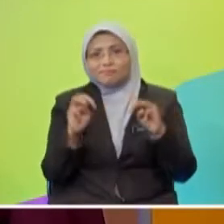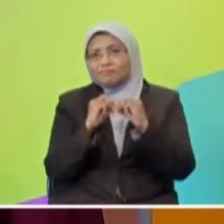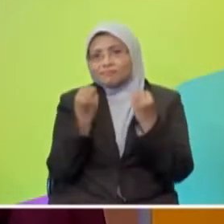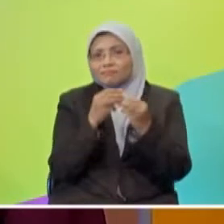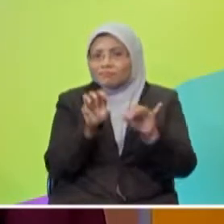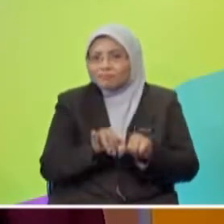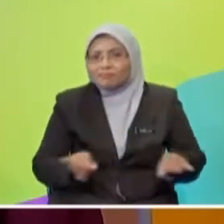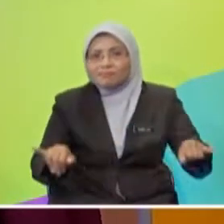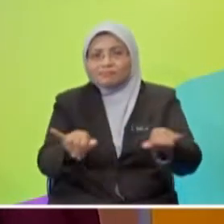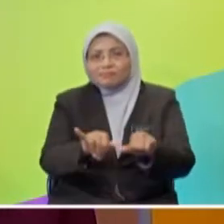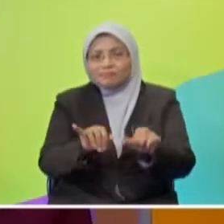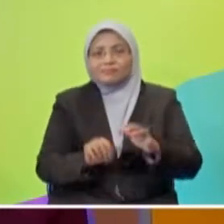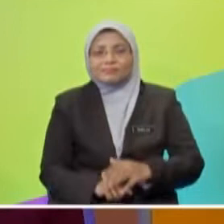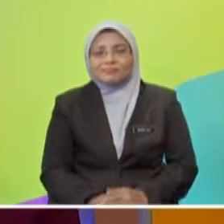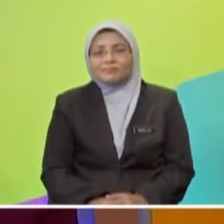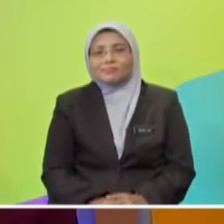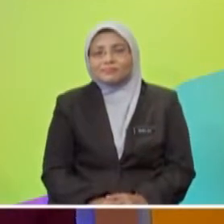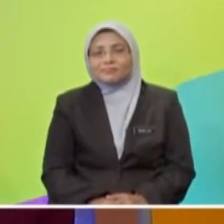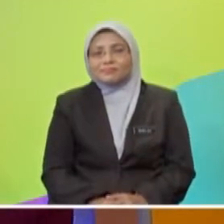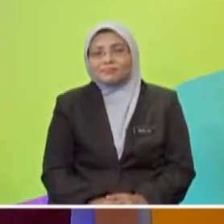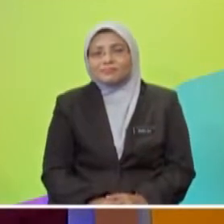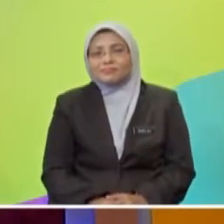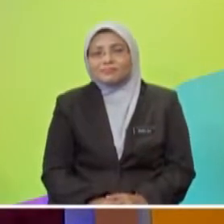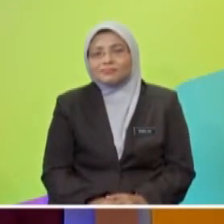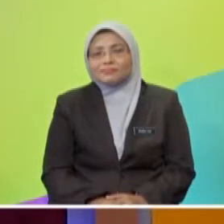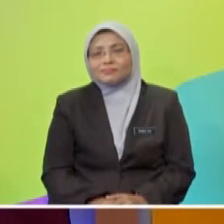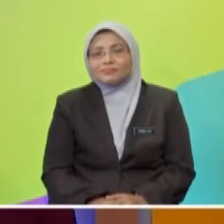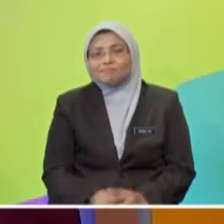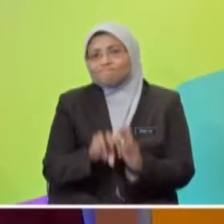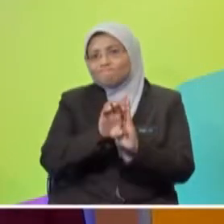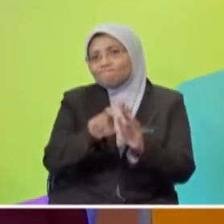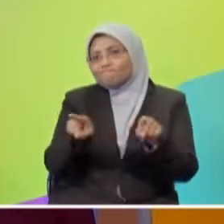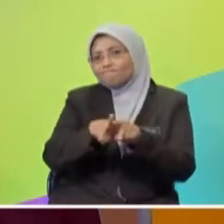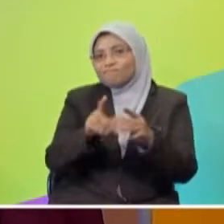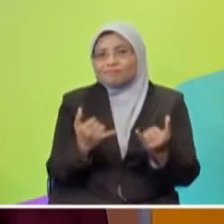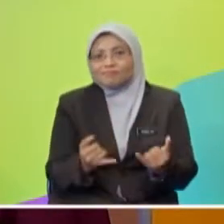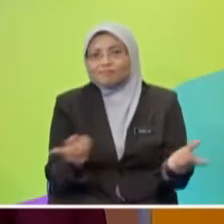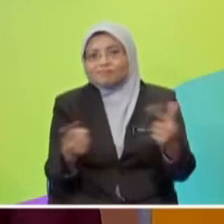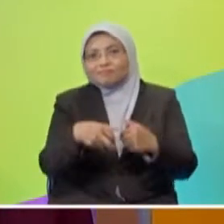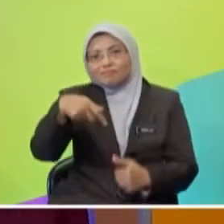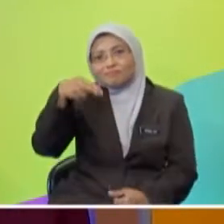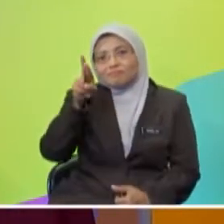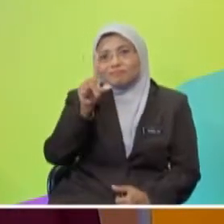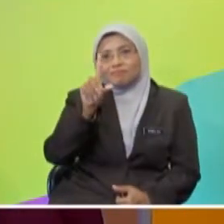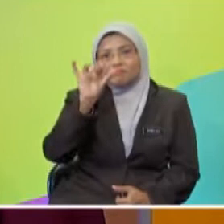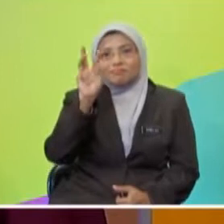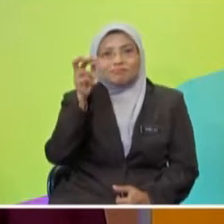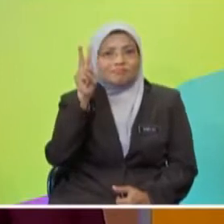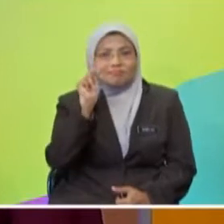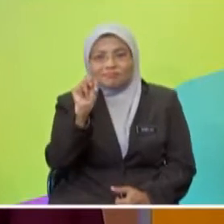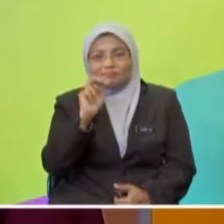Syuro ini adalah kalau kalau sekarang nih ala-ala dewan Kalimanah Iya betul kelimanya jadi